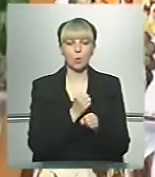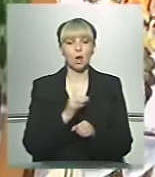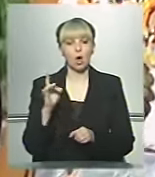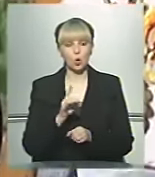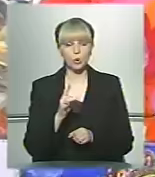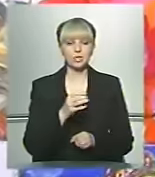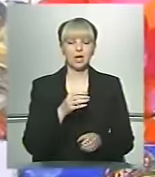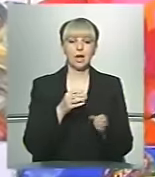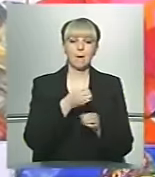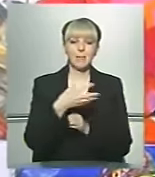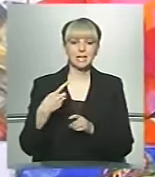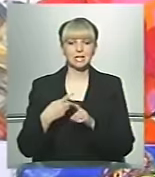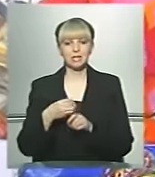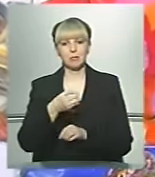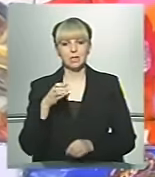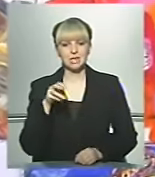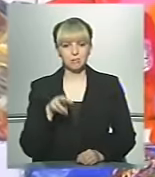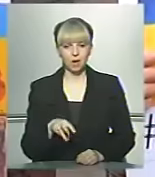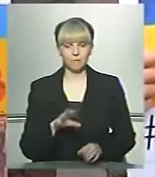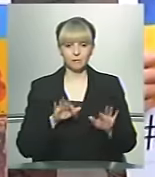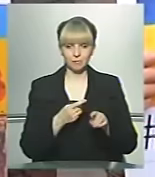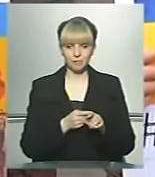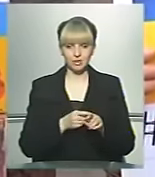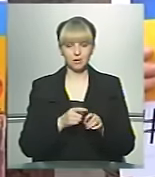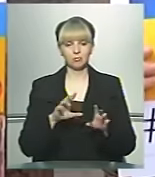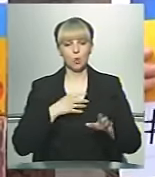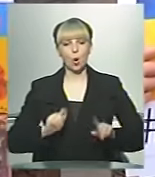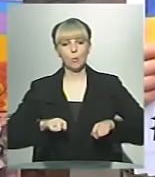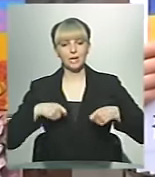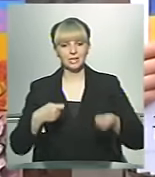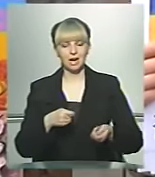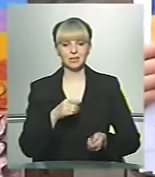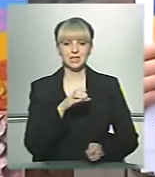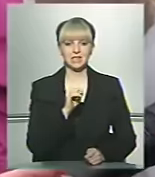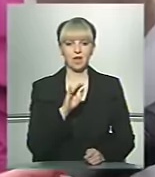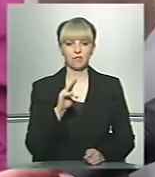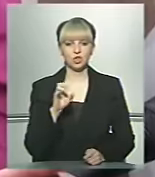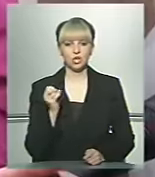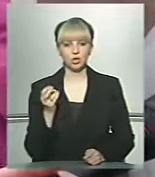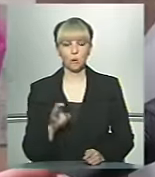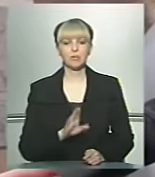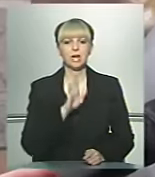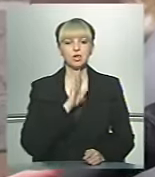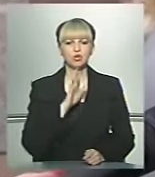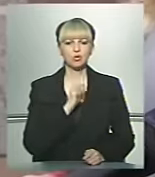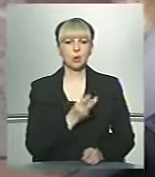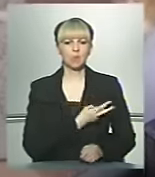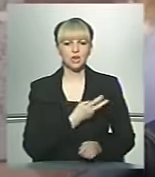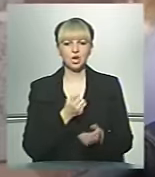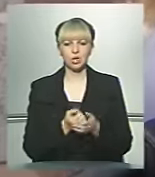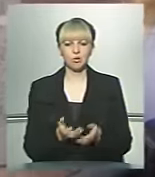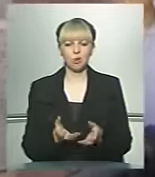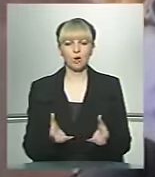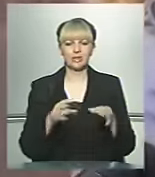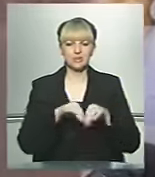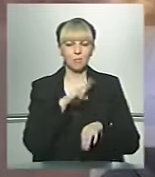розміром 15 на 15 сантиметрів. Згодом цей витвір хочуть передати Надії Савченко. Жінок, бажаючих доєднатися,